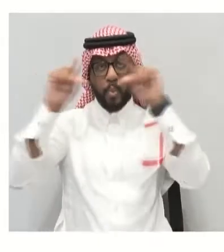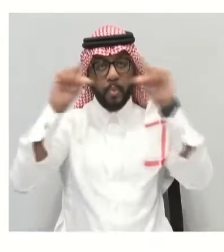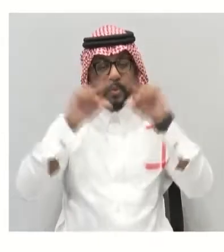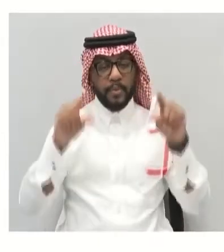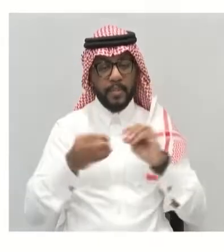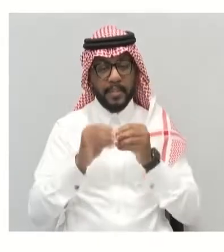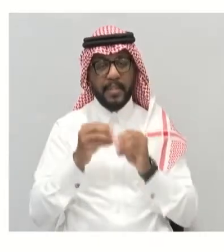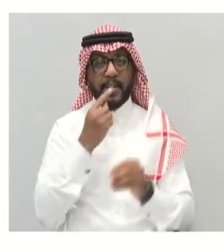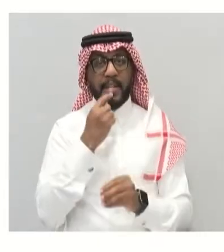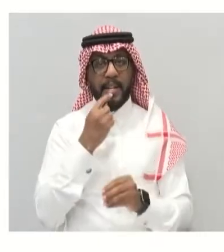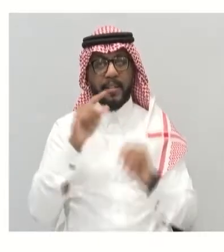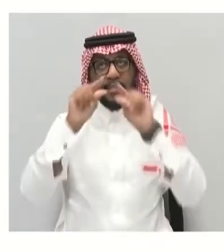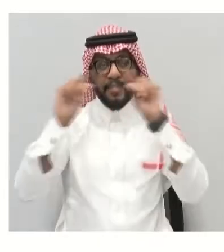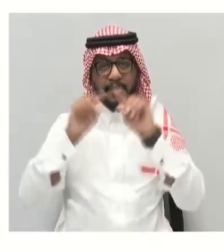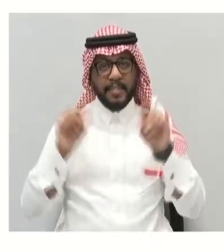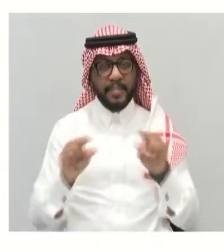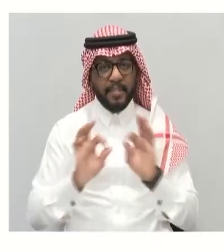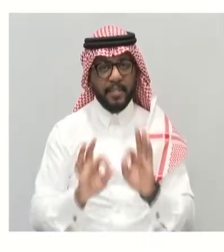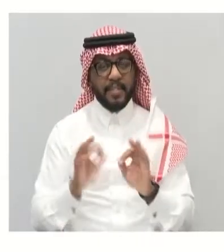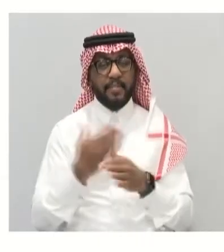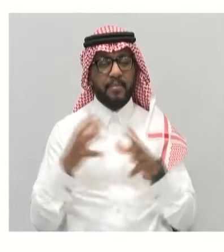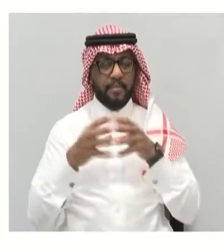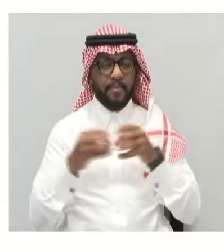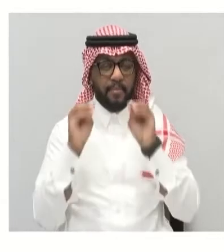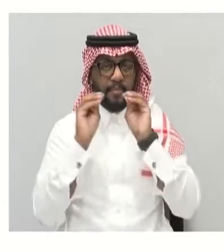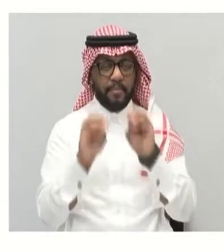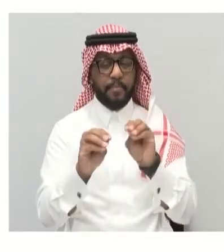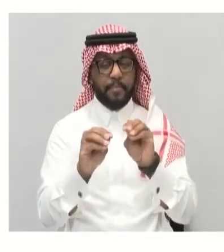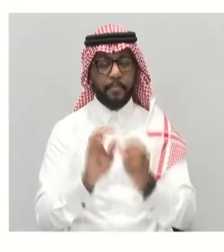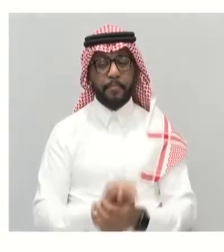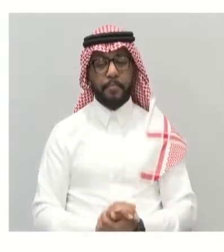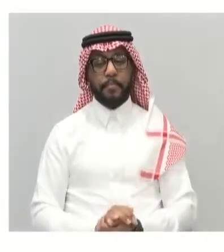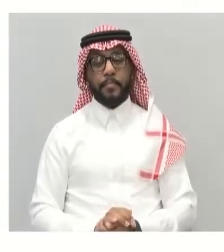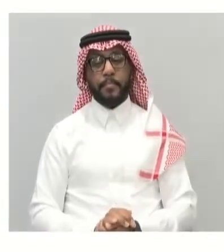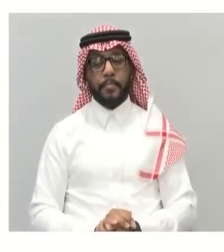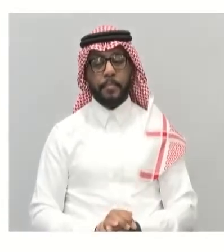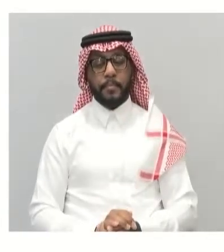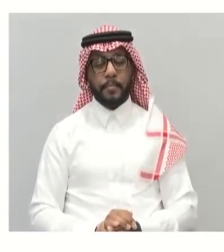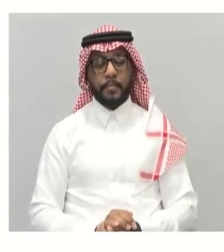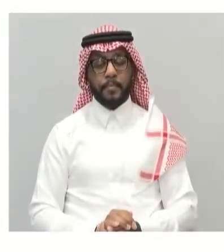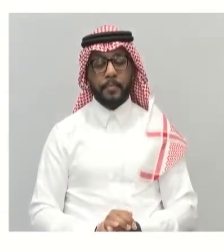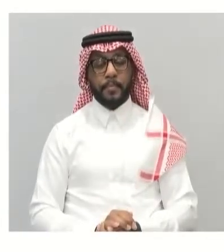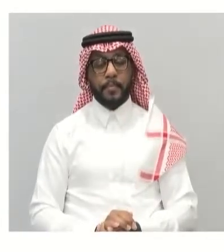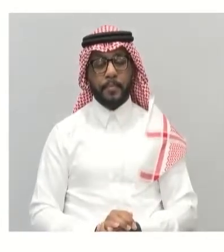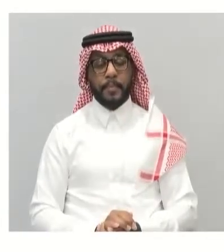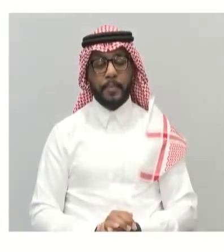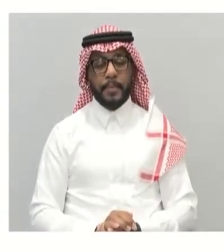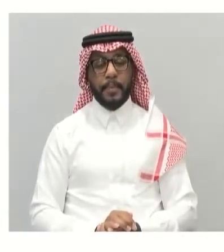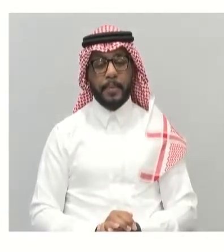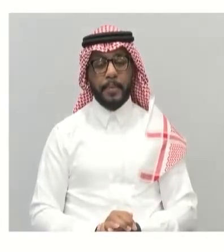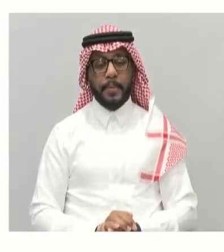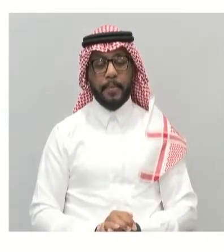باللون الاحمر ثم اضلل ما ينطبق عليها مما يرد في المستطيلات الاتيه اذا هل